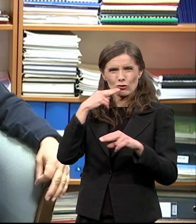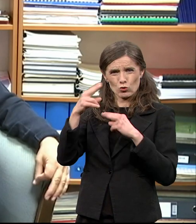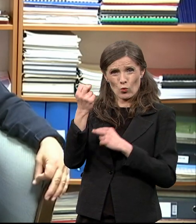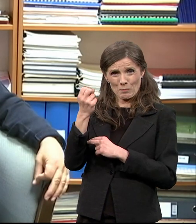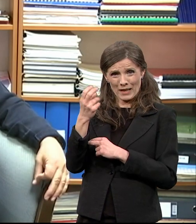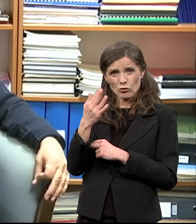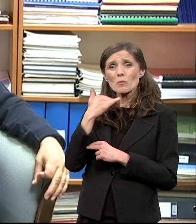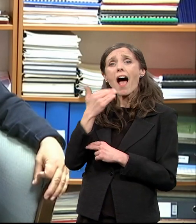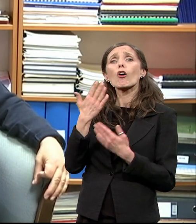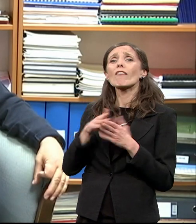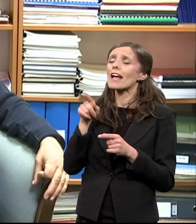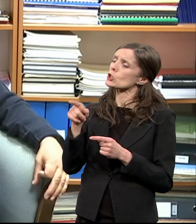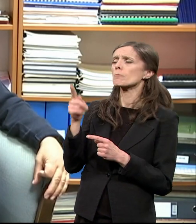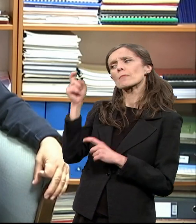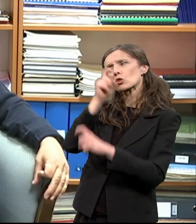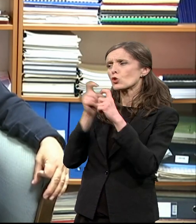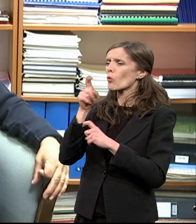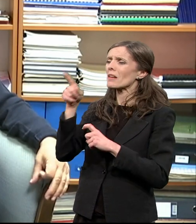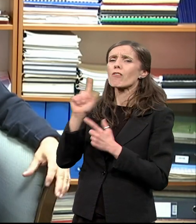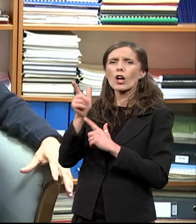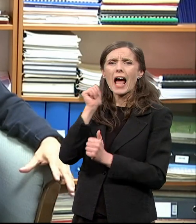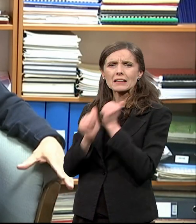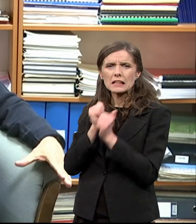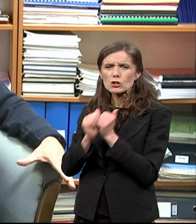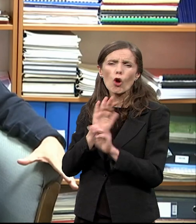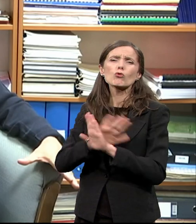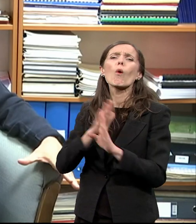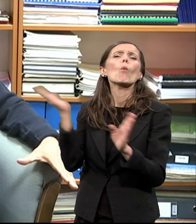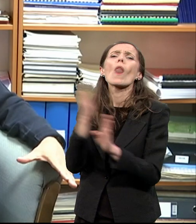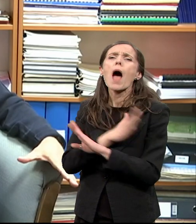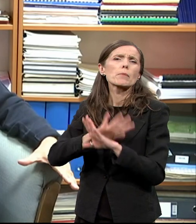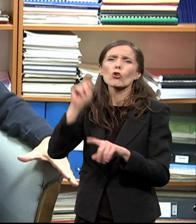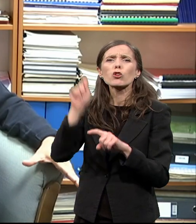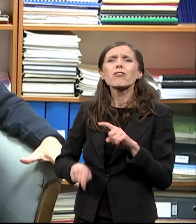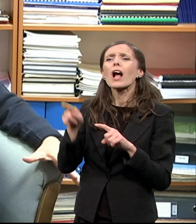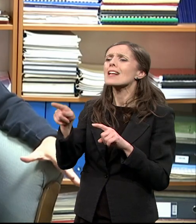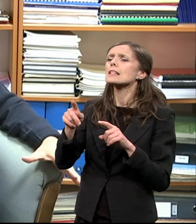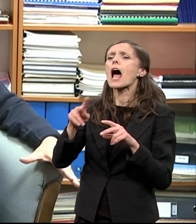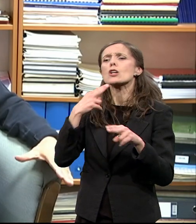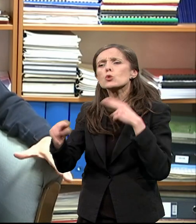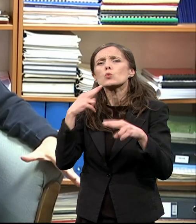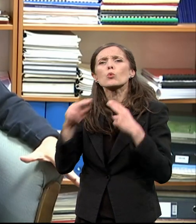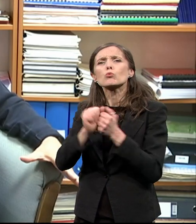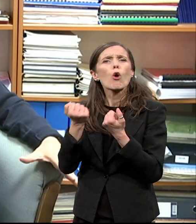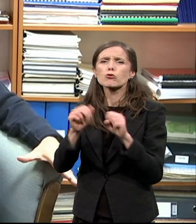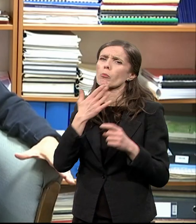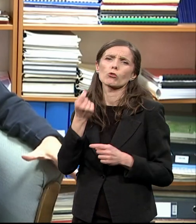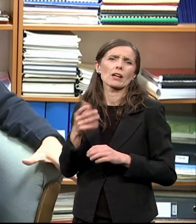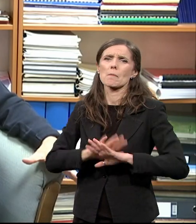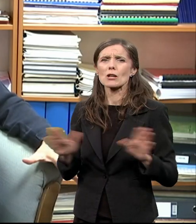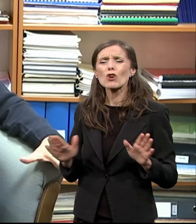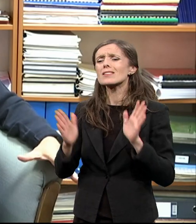pod optužbom za ratni zločin je, to slobodno mogu da kažem, unapred osuđen i da u takvim suđenjima dokazi